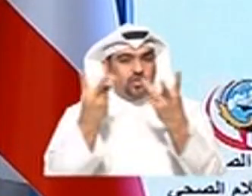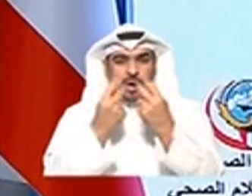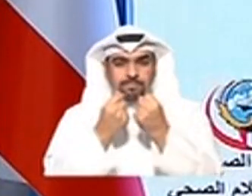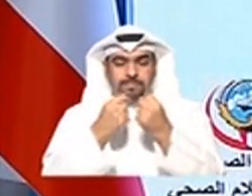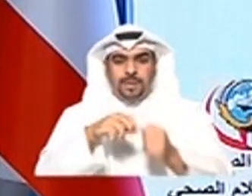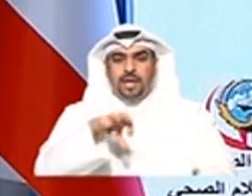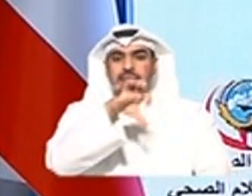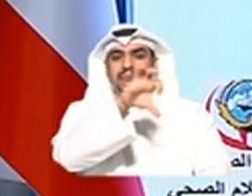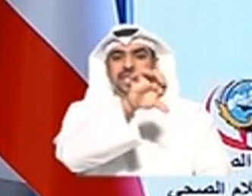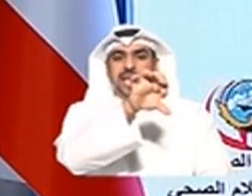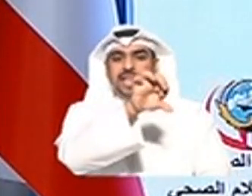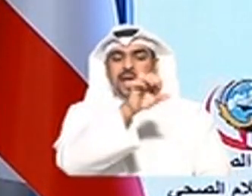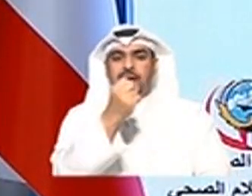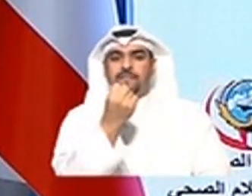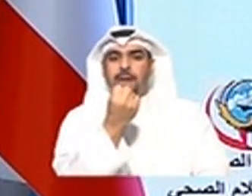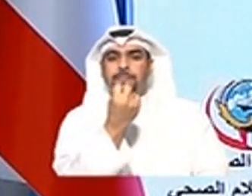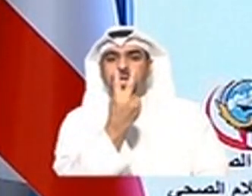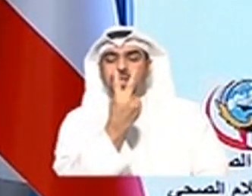9286 حالة،